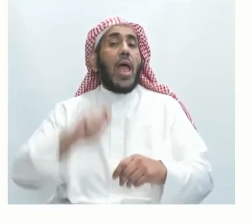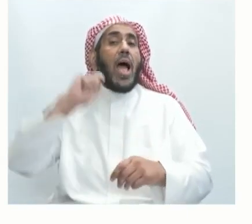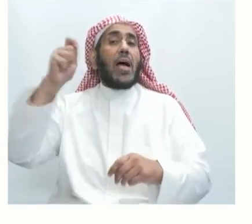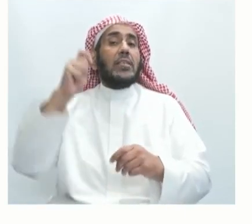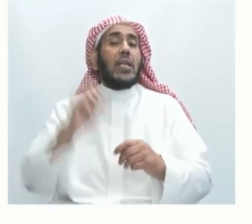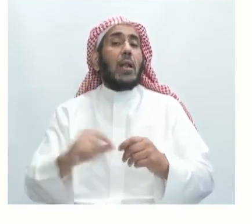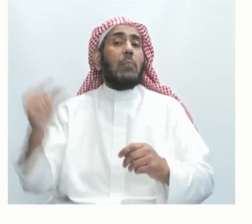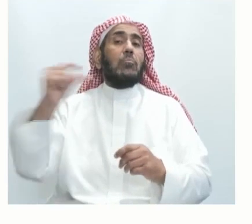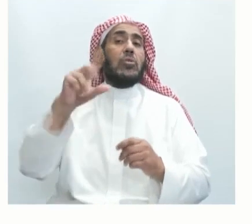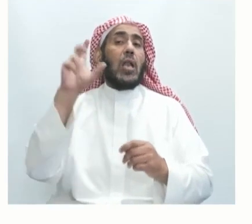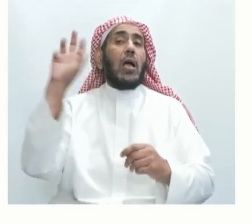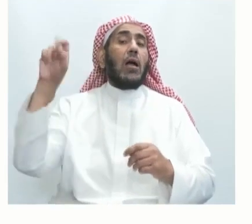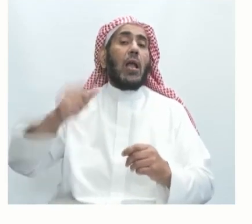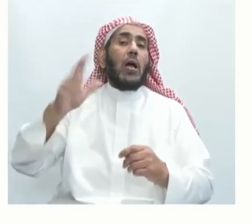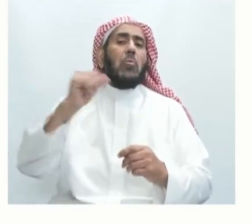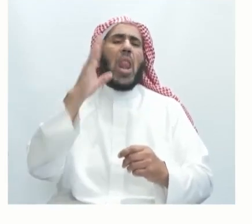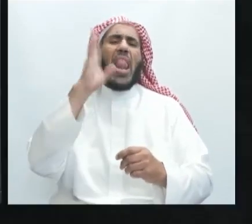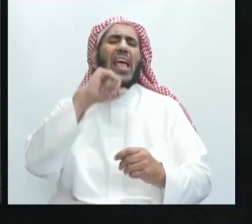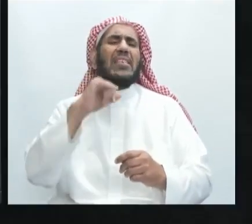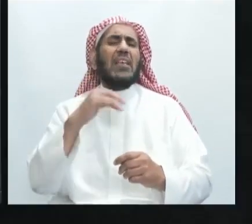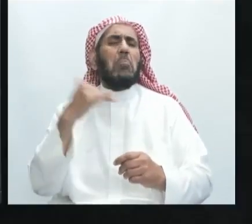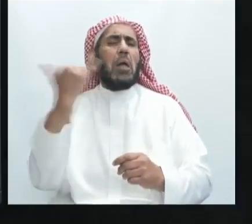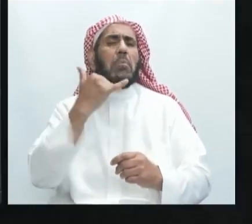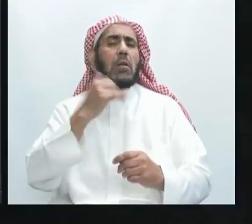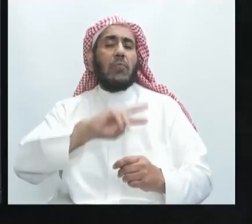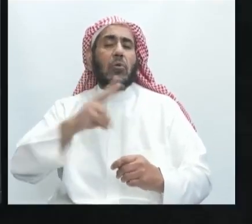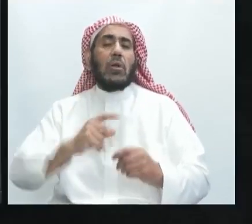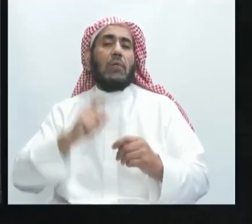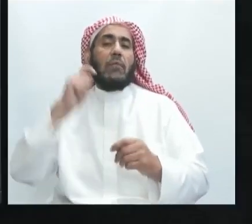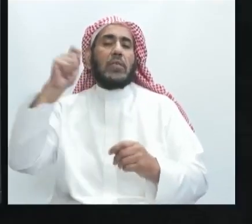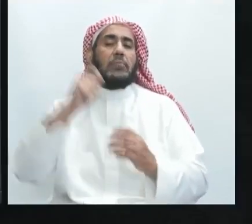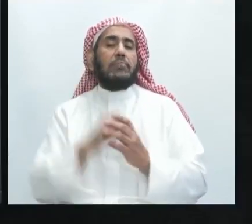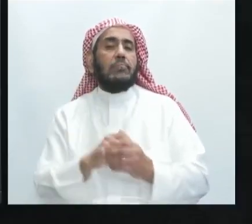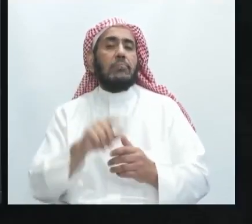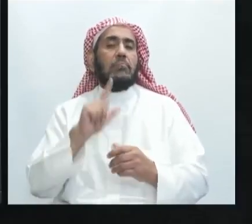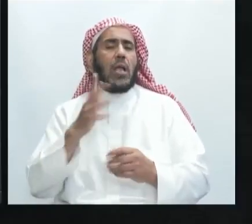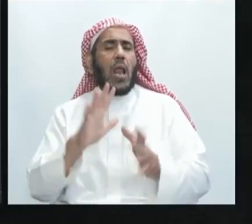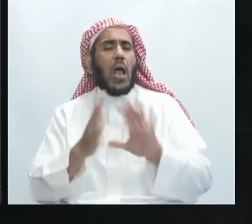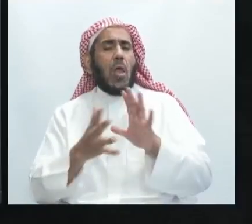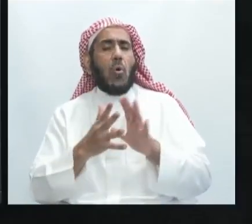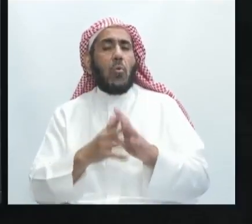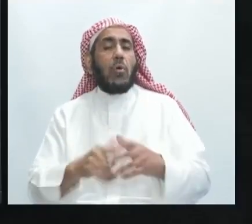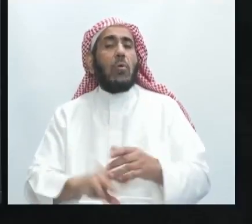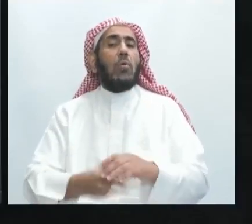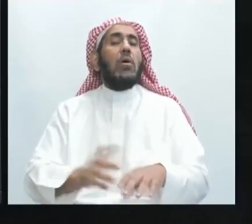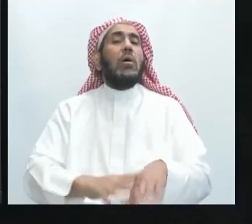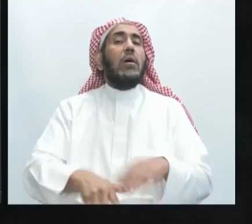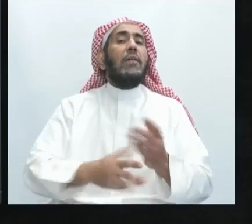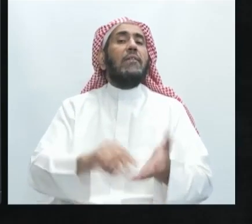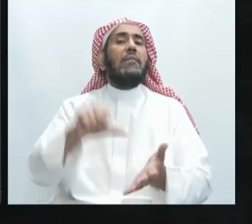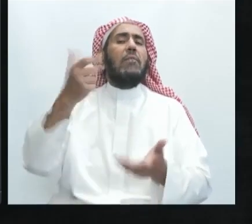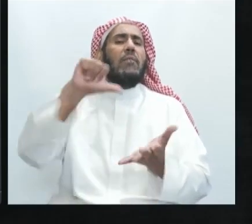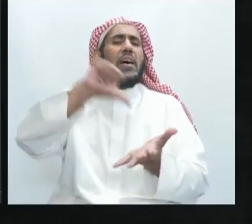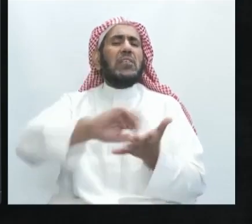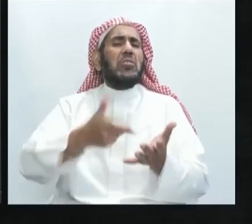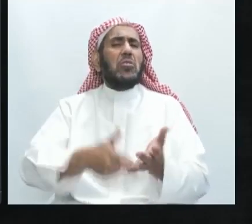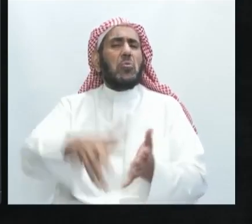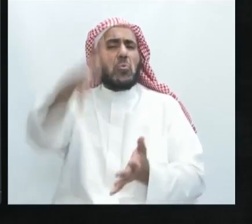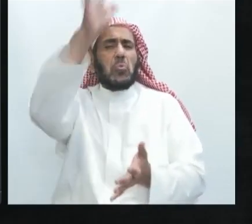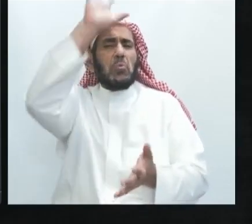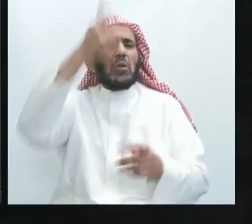مصطلح القانون ليس عربيا فقد اختلف في اصله قيل انه فارسي وقل انه رومي وقيل انه